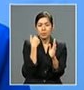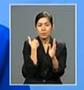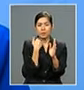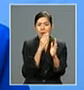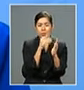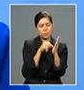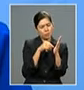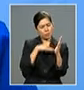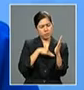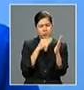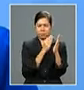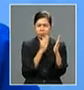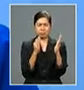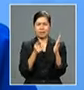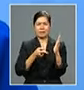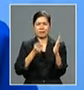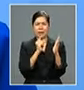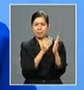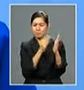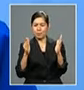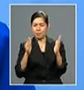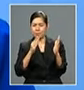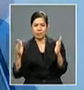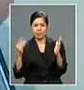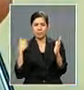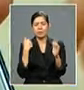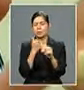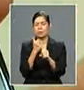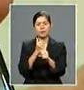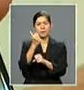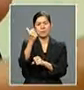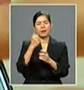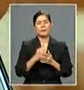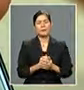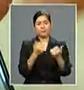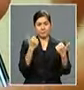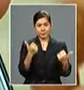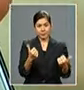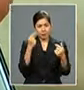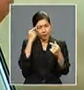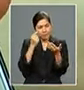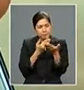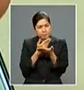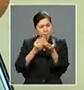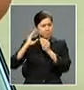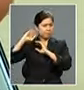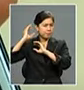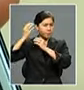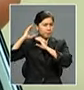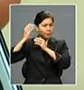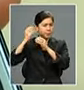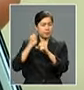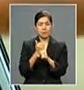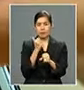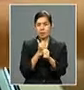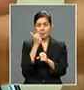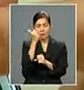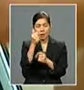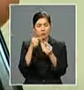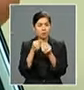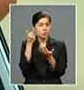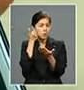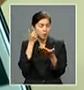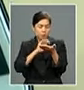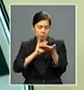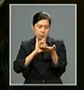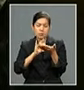ที่รู้สึกว่ามันช้าเกินไป และยุคโมบายแบบนี้นะคะการทบทวนบทเรียนก็ทำได้ผ่านทางโมบายแอปพลิเคชันค่ะยกตัวอย่